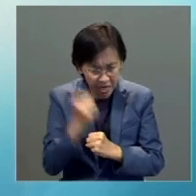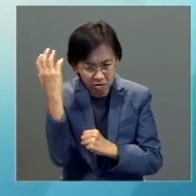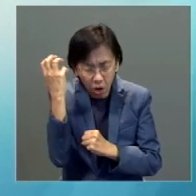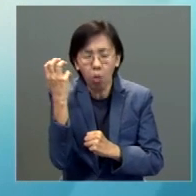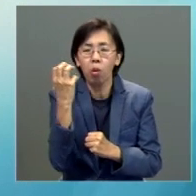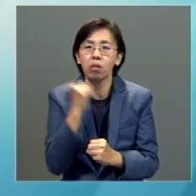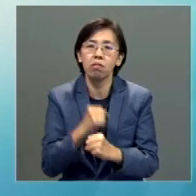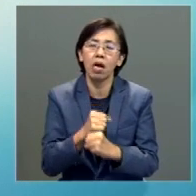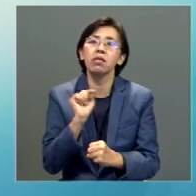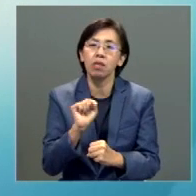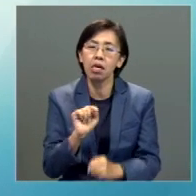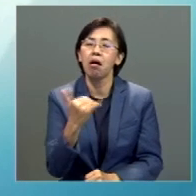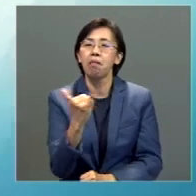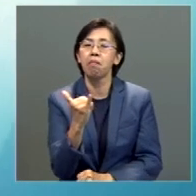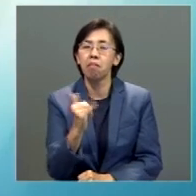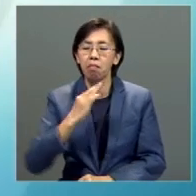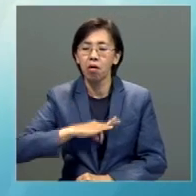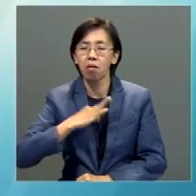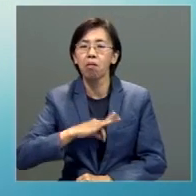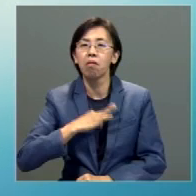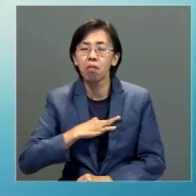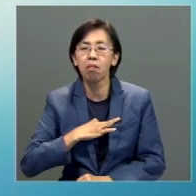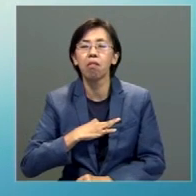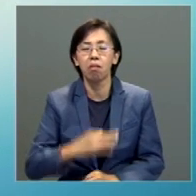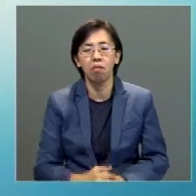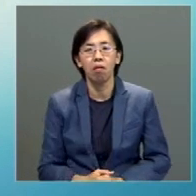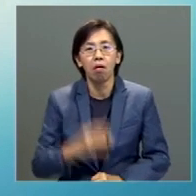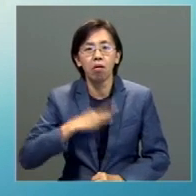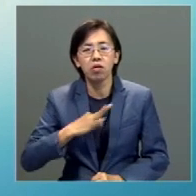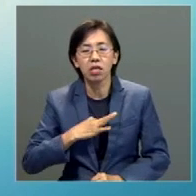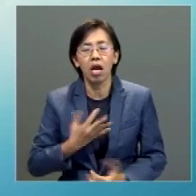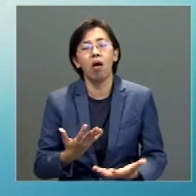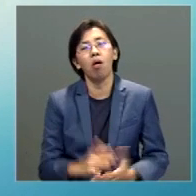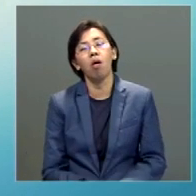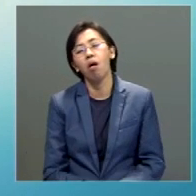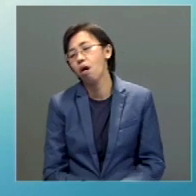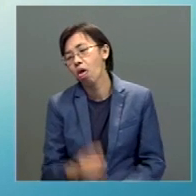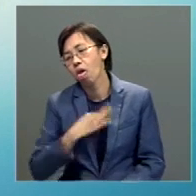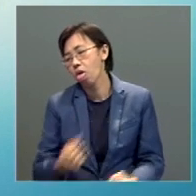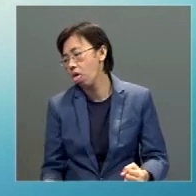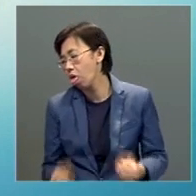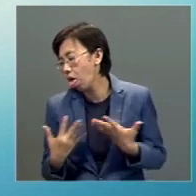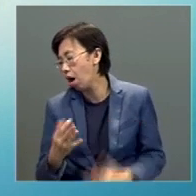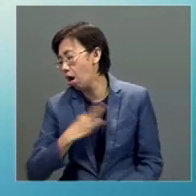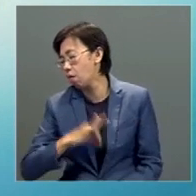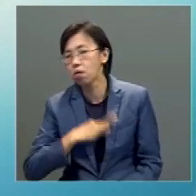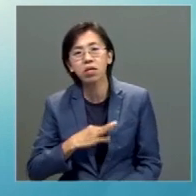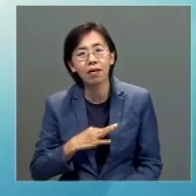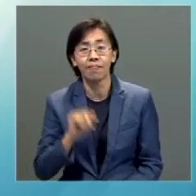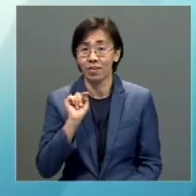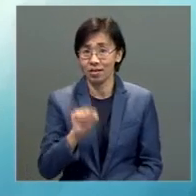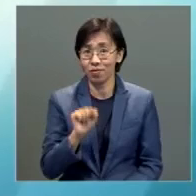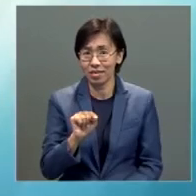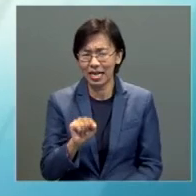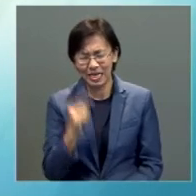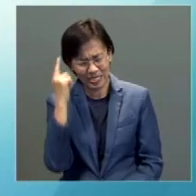ด้านนี้อาจจะมีภาวะที่เราเรียกว่าburn out หรือหมดไฟขึ้นมาซึ่งกระบวนการต่างๆเหล่านี้เนี่ยจะต้องไป